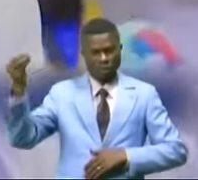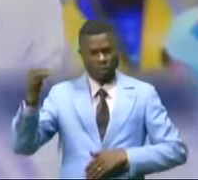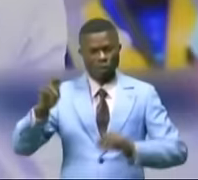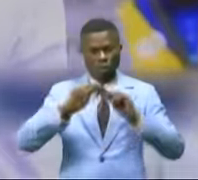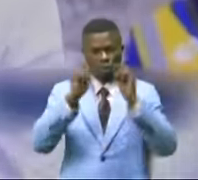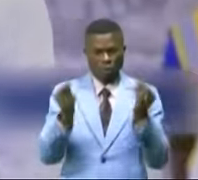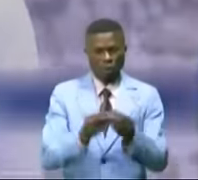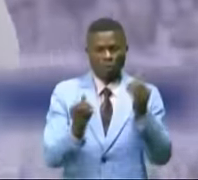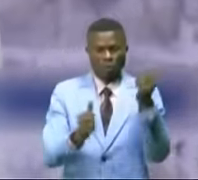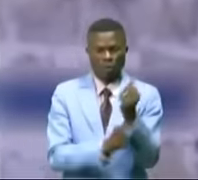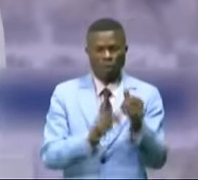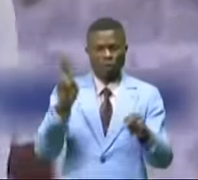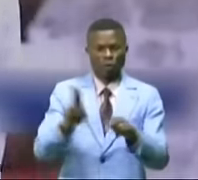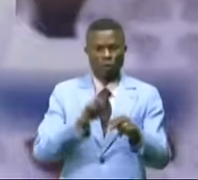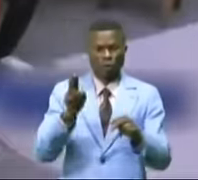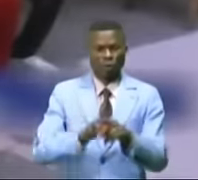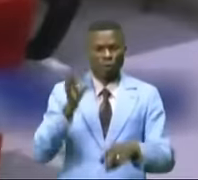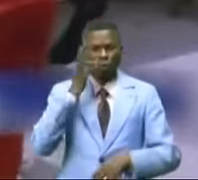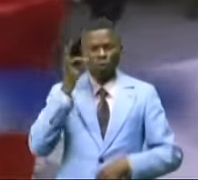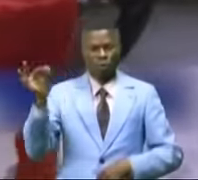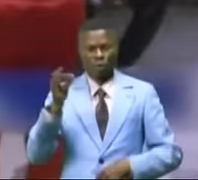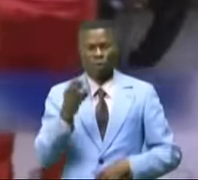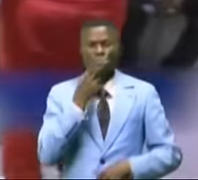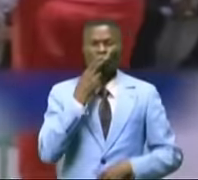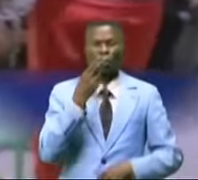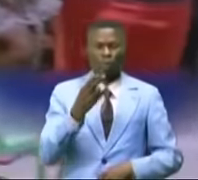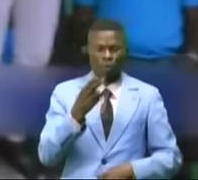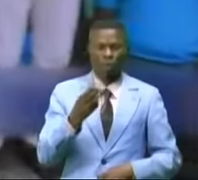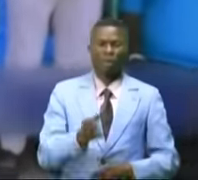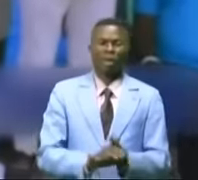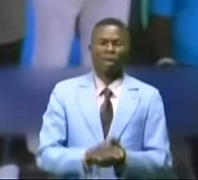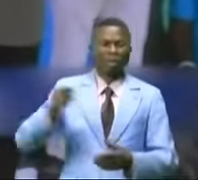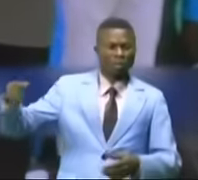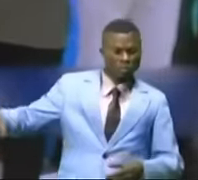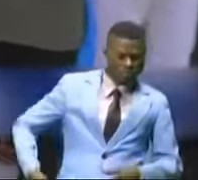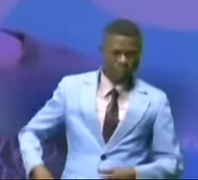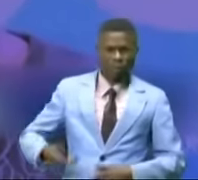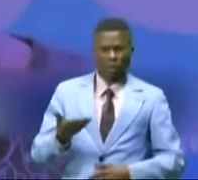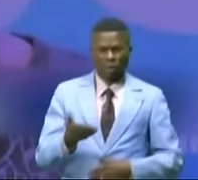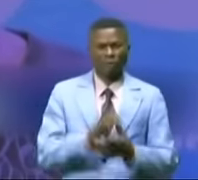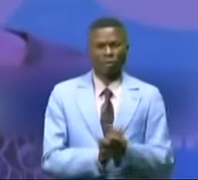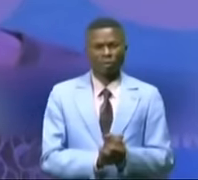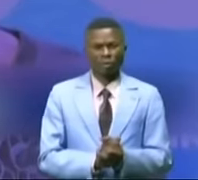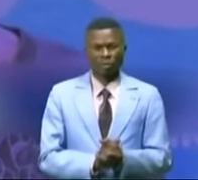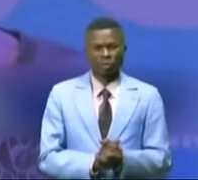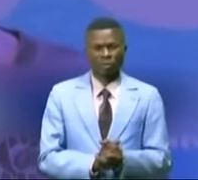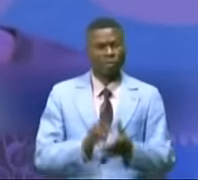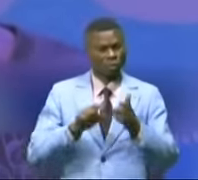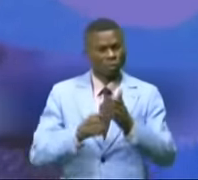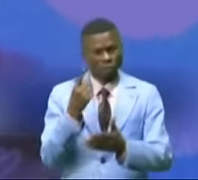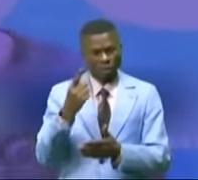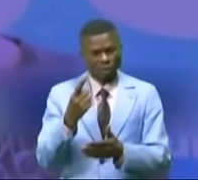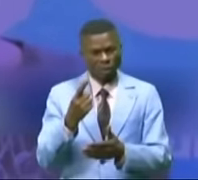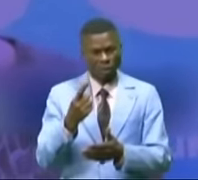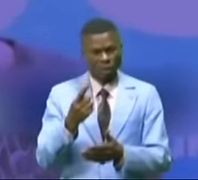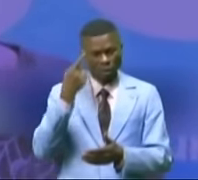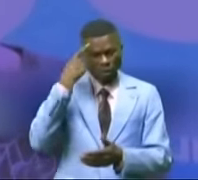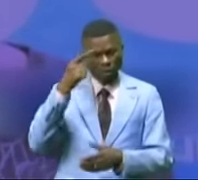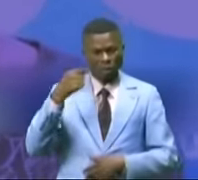les toxicomanes plongés dans la drogue injectable. Nous avons vacciné les parce que c'est la première fois la RDC